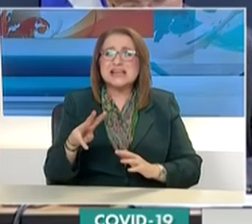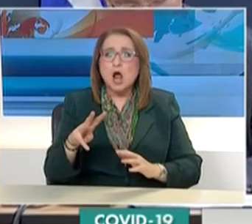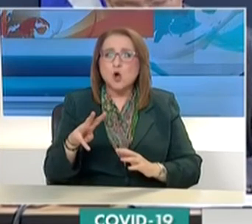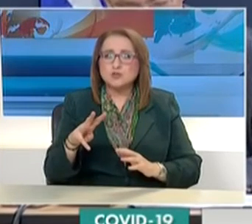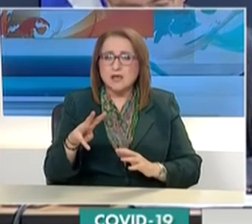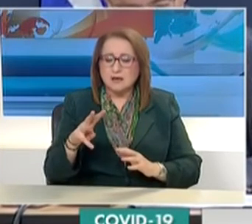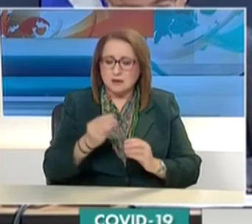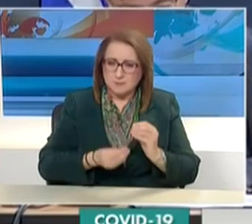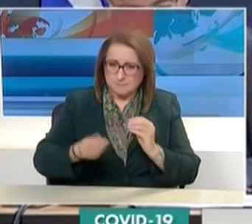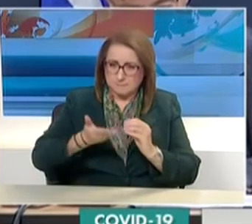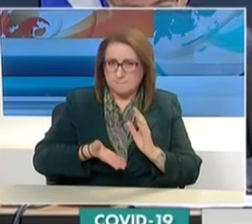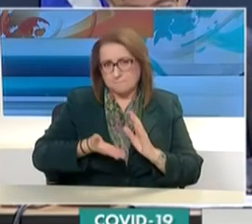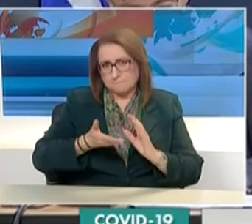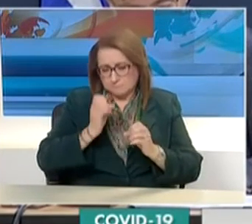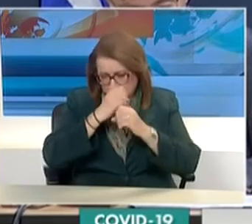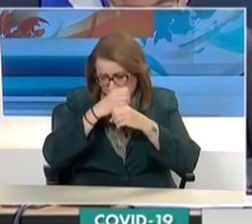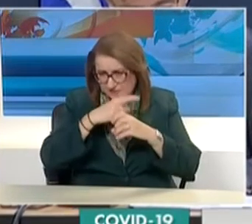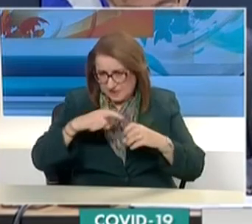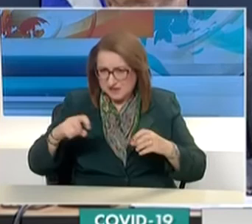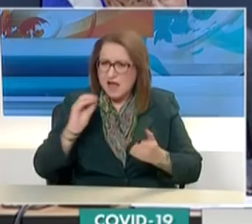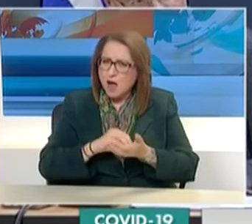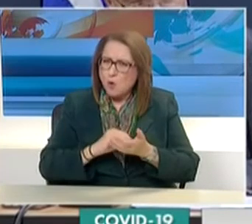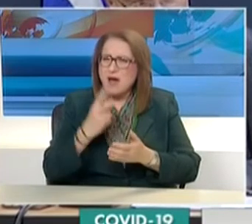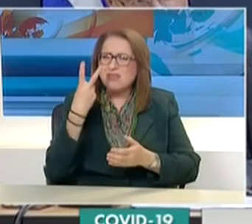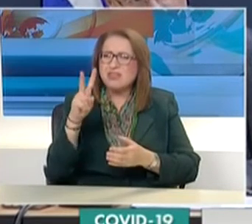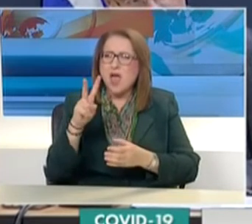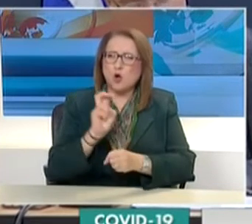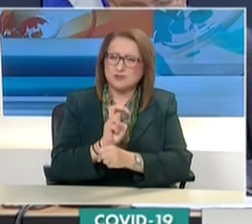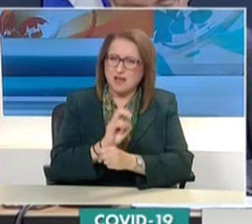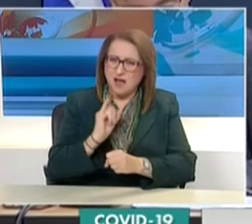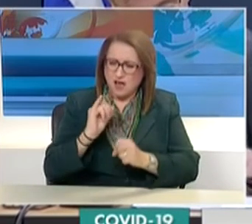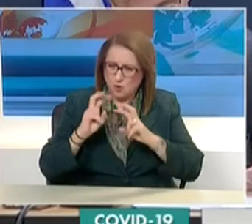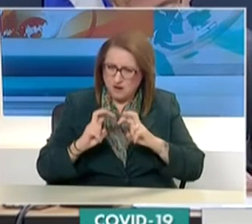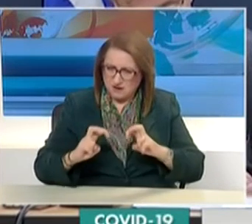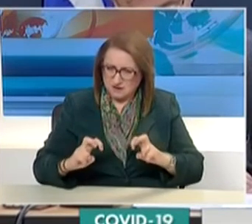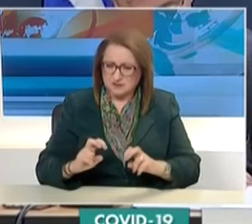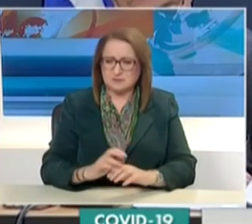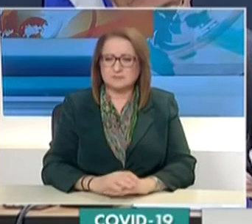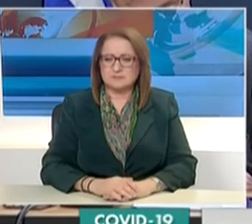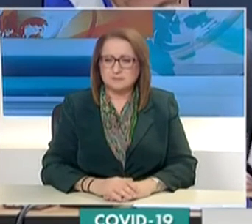δείγματα. Δεν εκκρεμούν πολλά, εκκρεμούν καμιά 200, από όσο ξέρω. Θα τα έχουμε